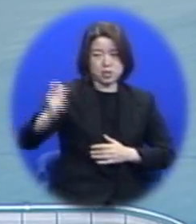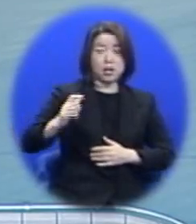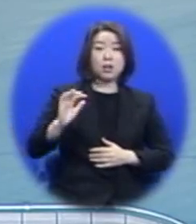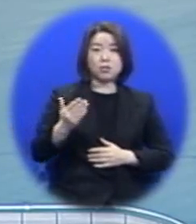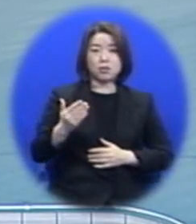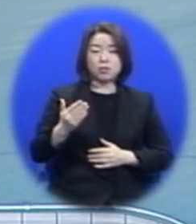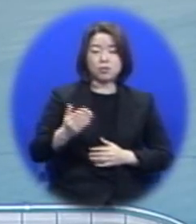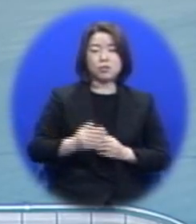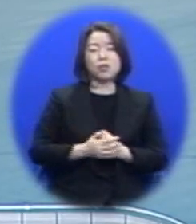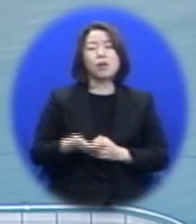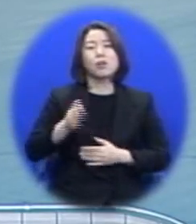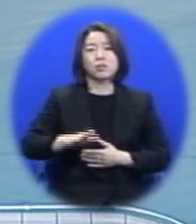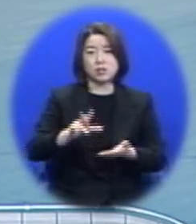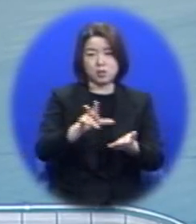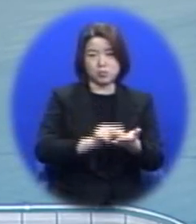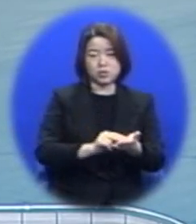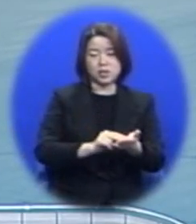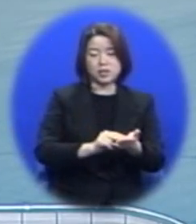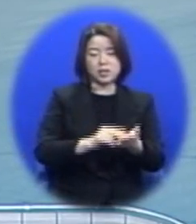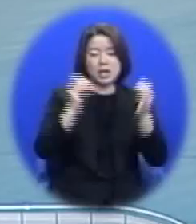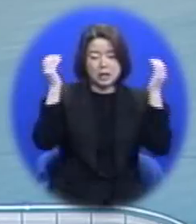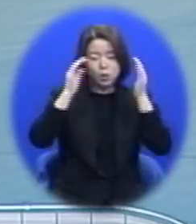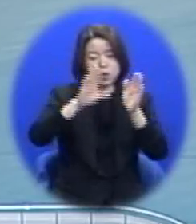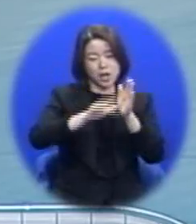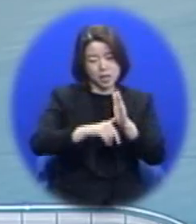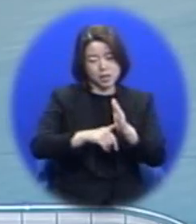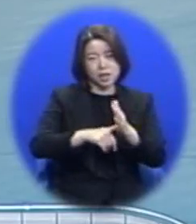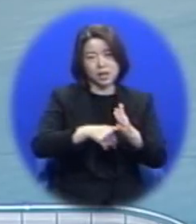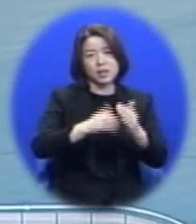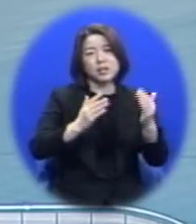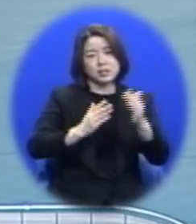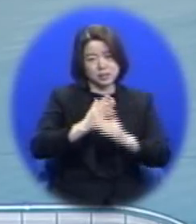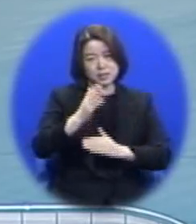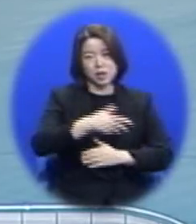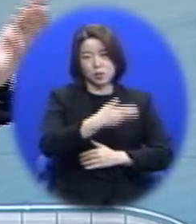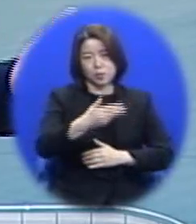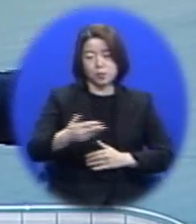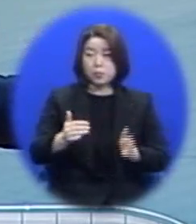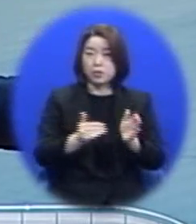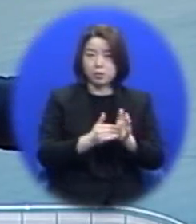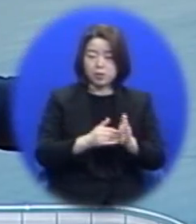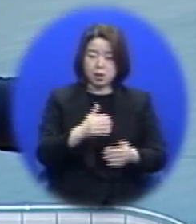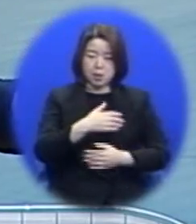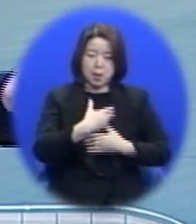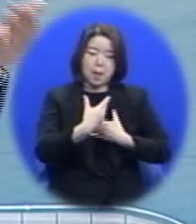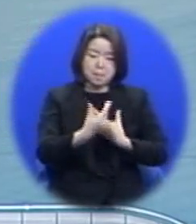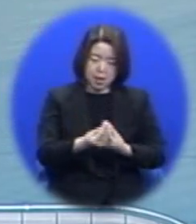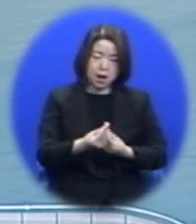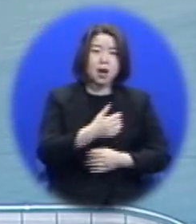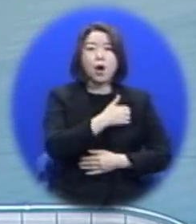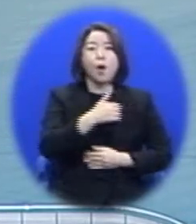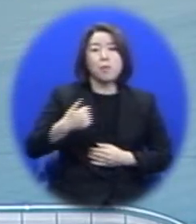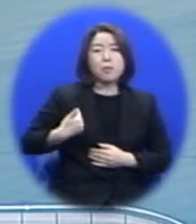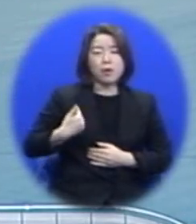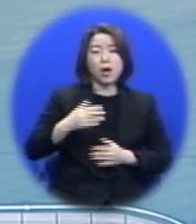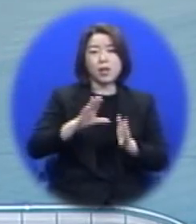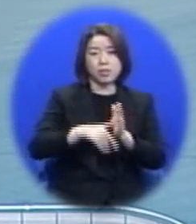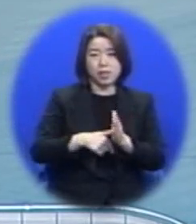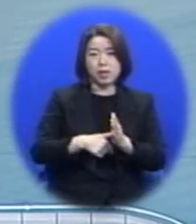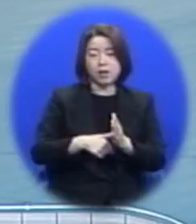문제는 이제 그 때가 지나고 편안한 때가 오고 풍요한 때가 오고 유혹이 찾아올